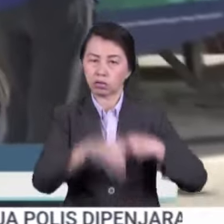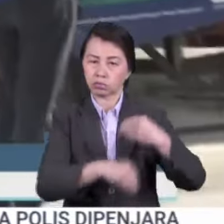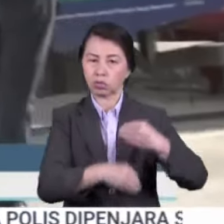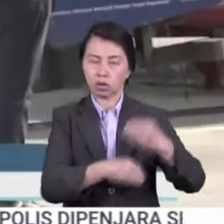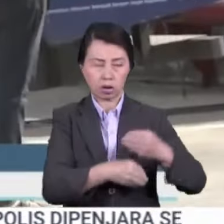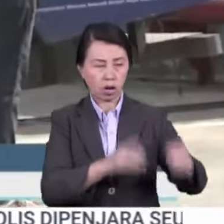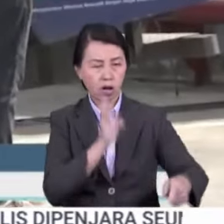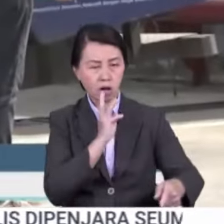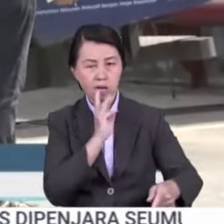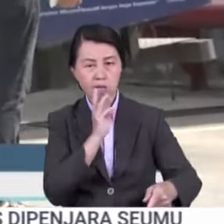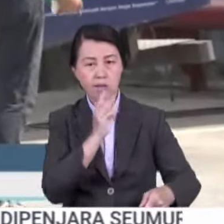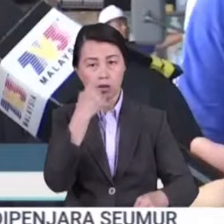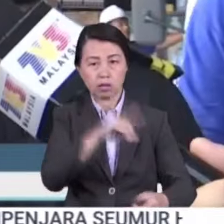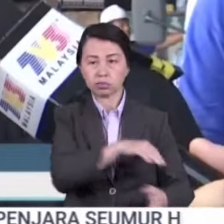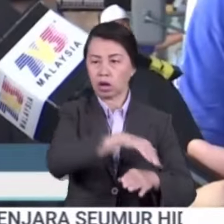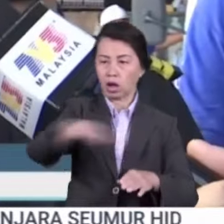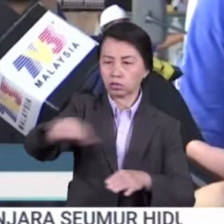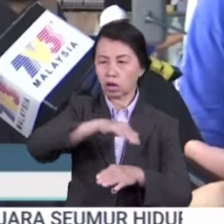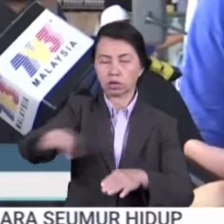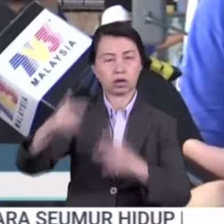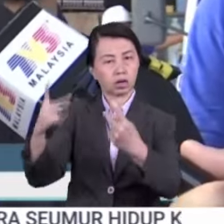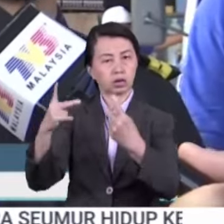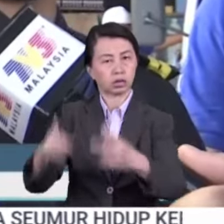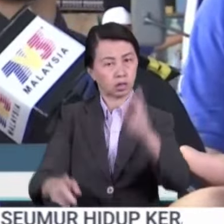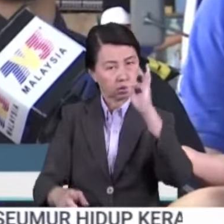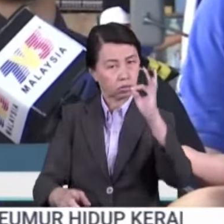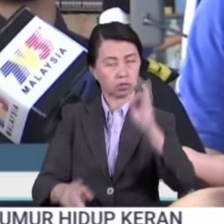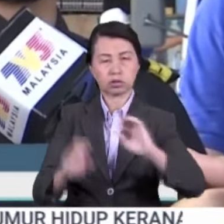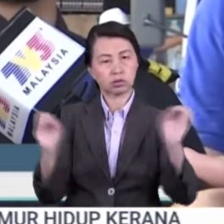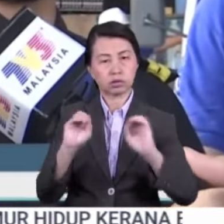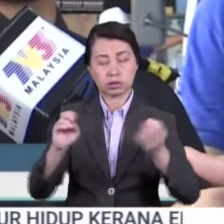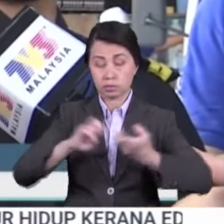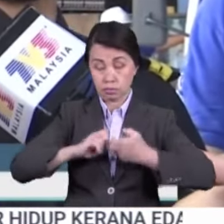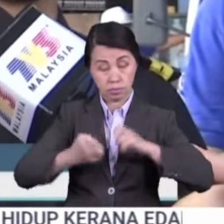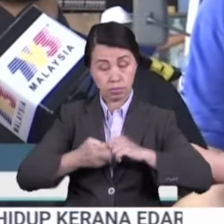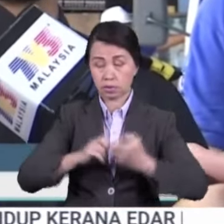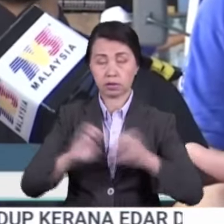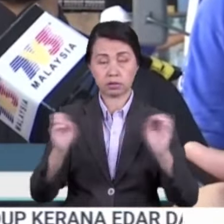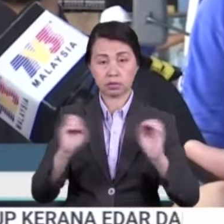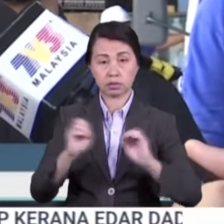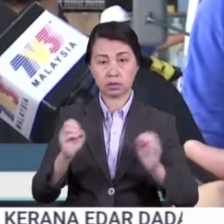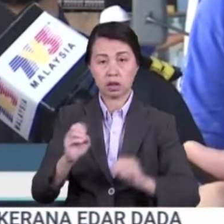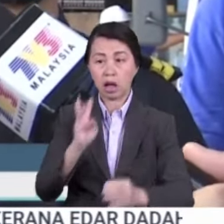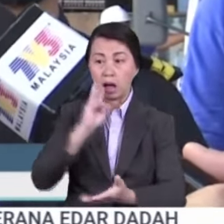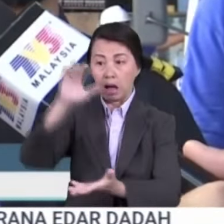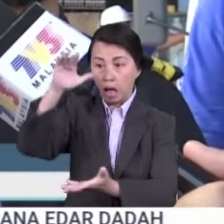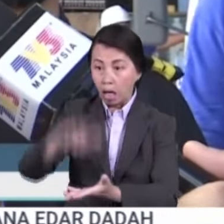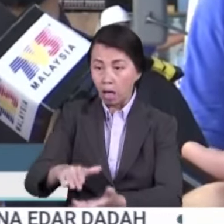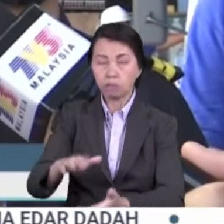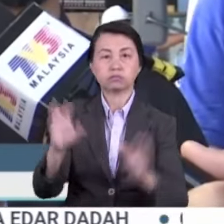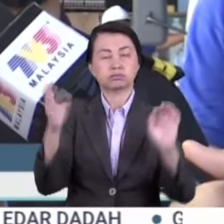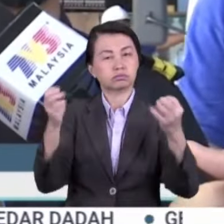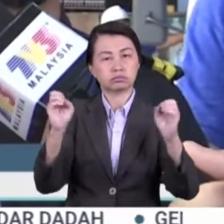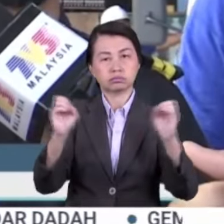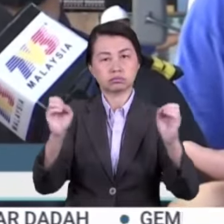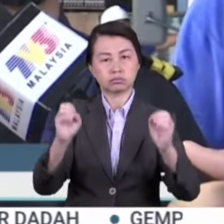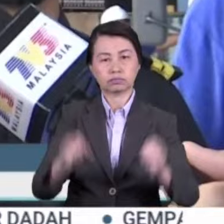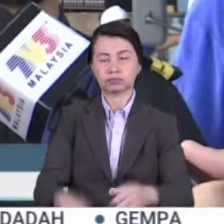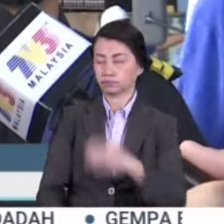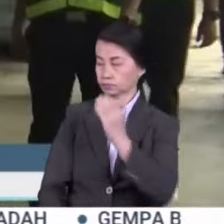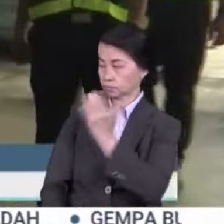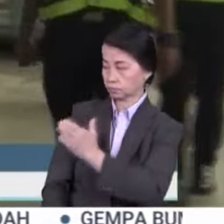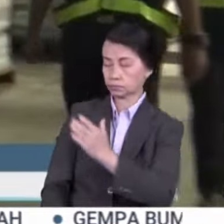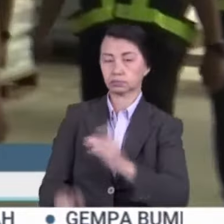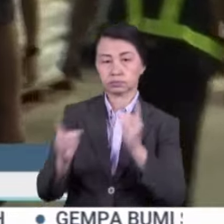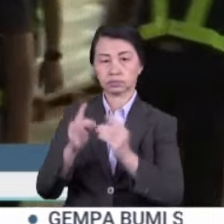pantai barat lah untuk hantar ke sini. Dan tidak ada isu berlakunya kekurangan. Beliau ditemui pemberita